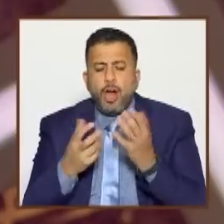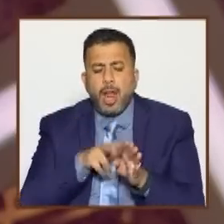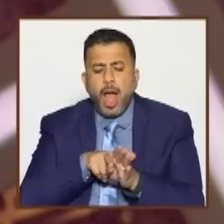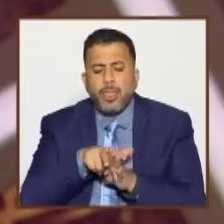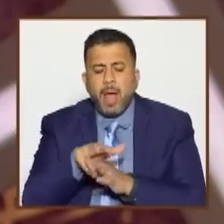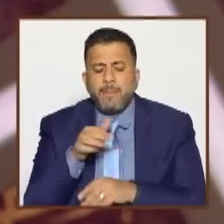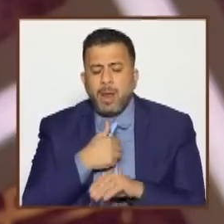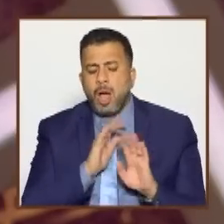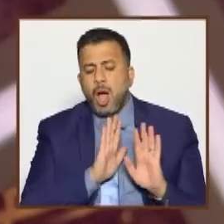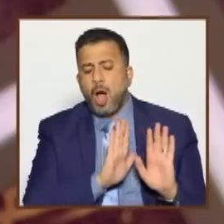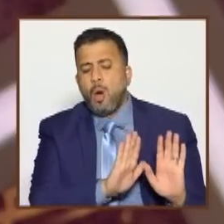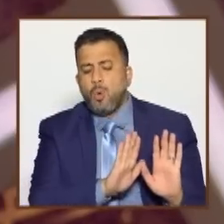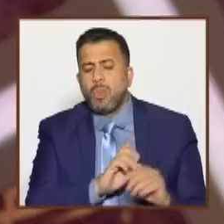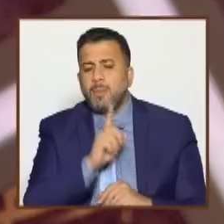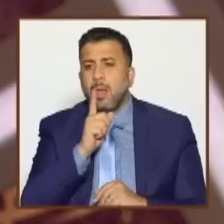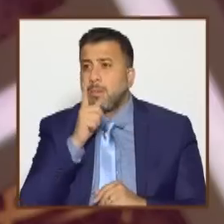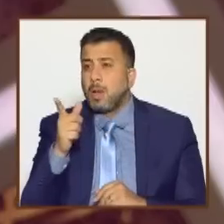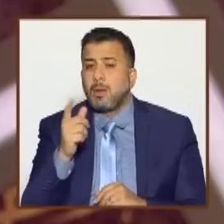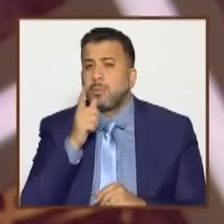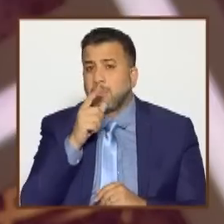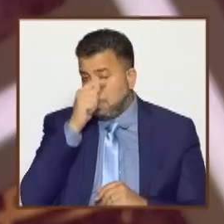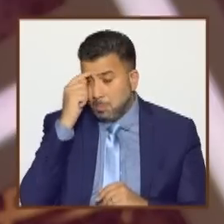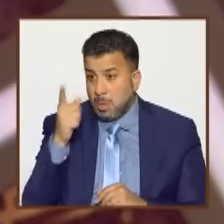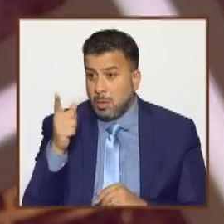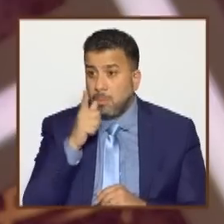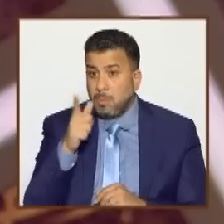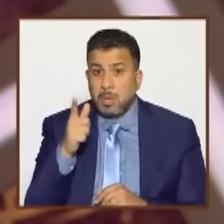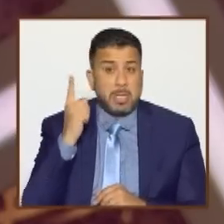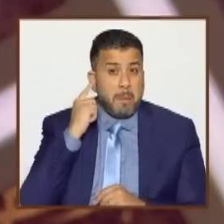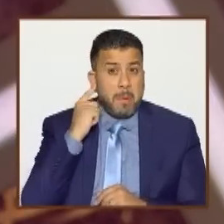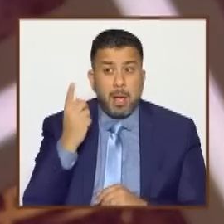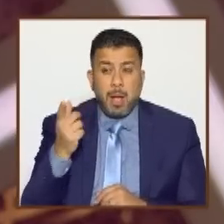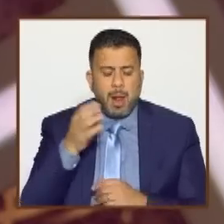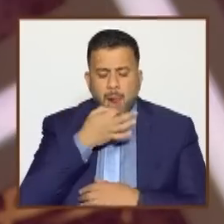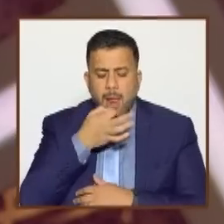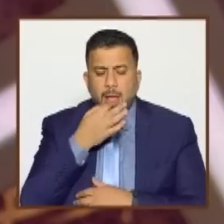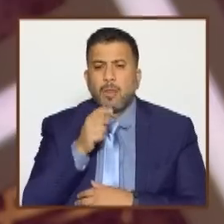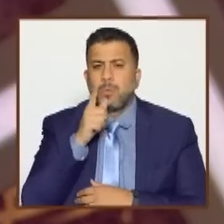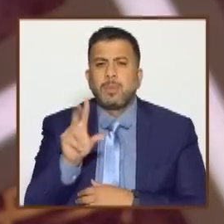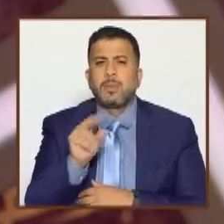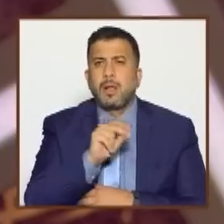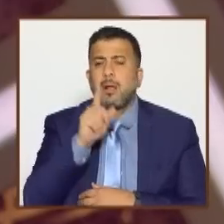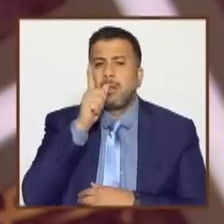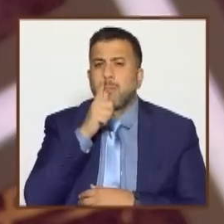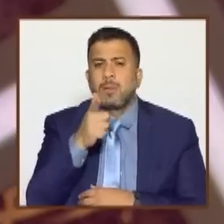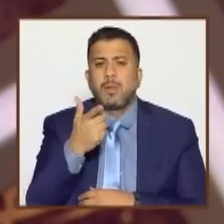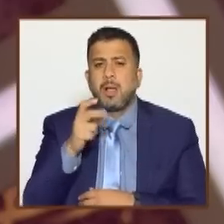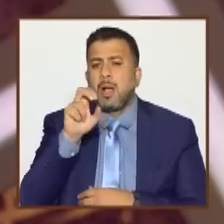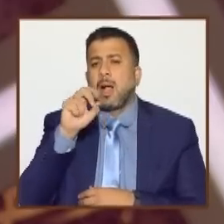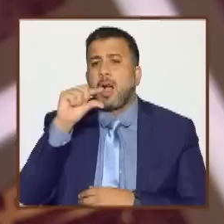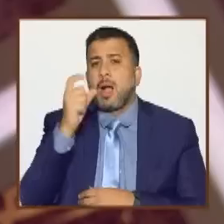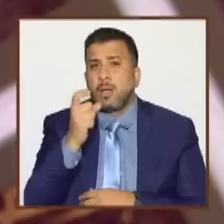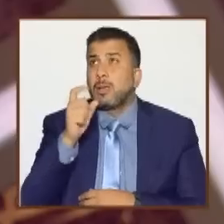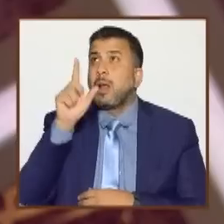بآية تنزيه سبح، مر بآية تنزيه سبح، يعني مثل قال الله عز وجل: وما قدر الله